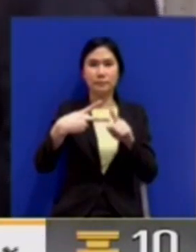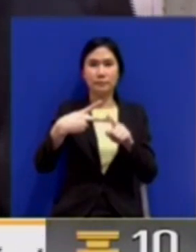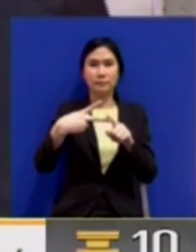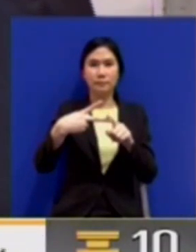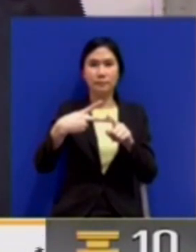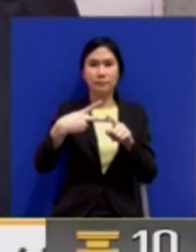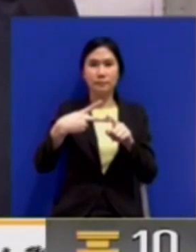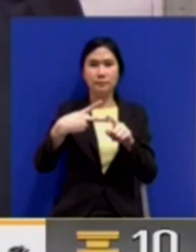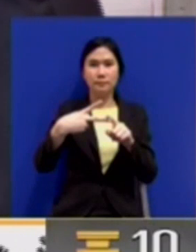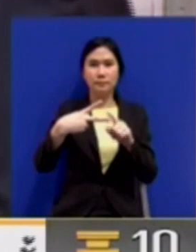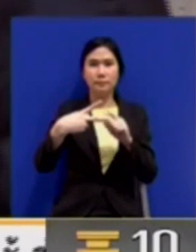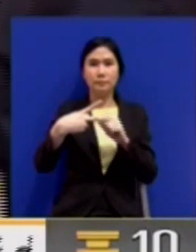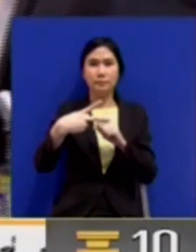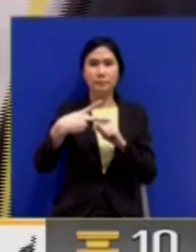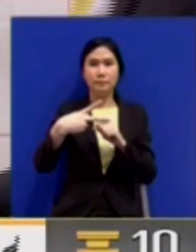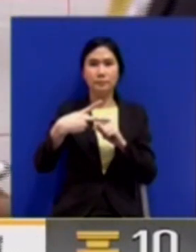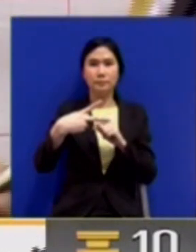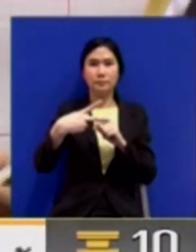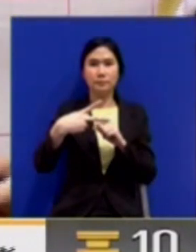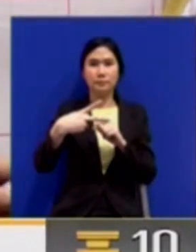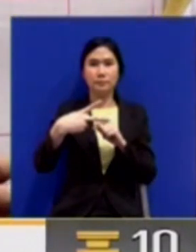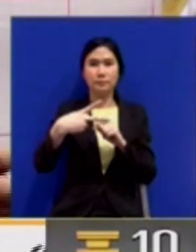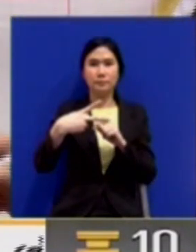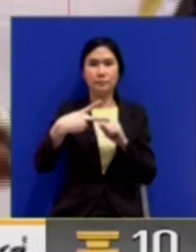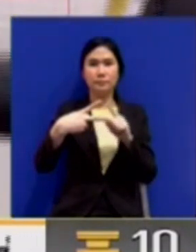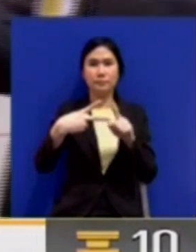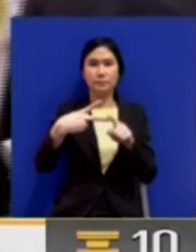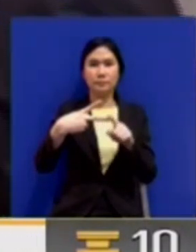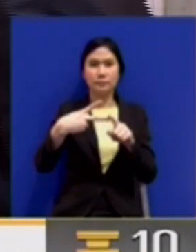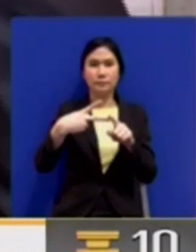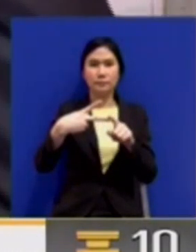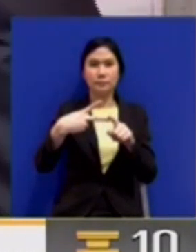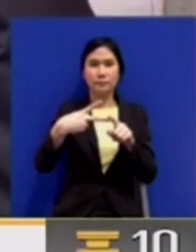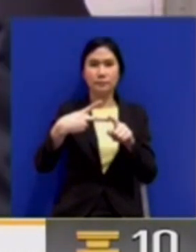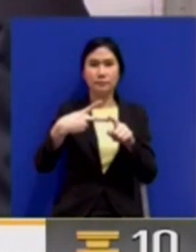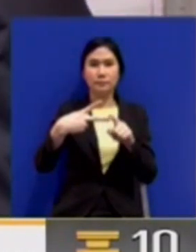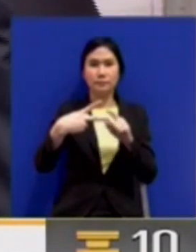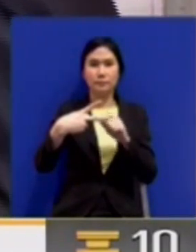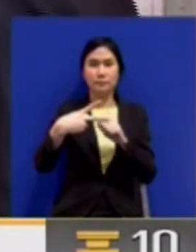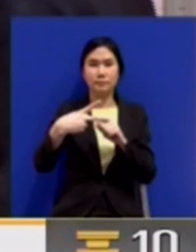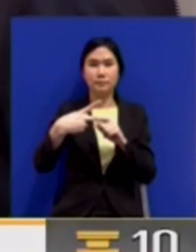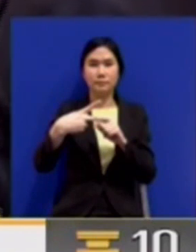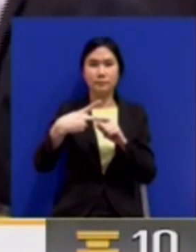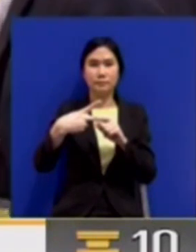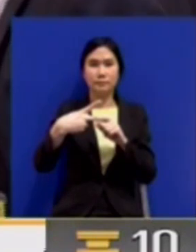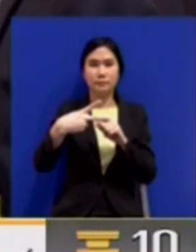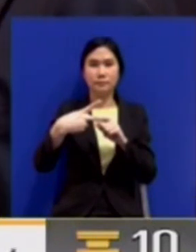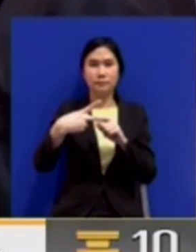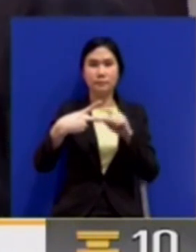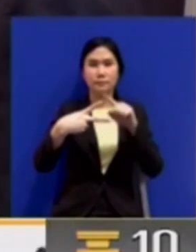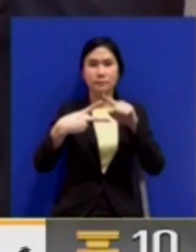ราะว่าตำแหน่งประธานสภาก็มีความสำคัญมากๆกับการทำหน้าที่ของรัฐบาล ใ